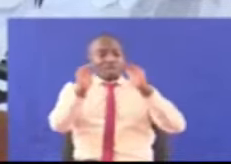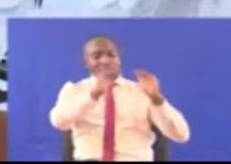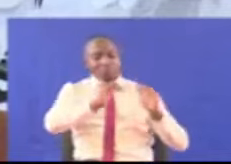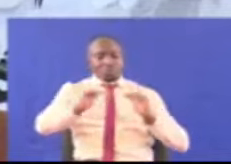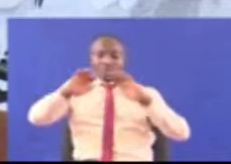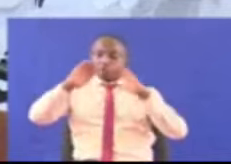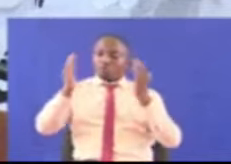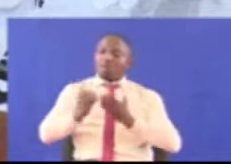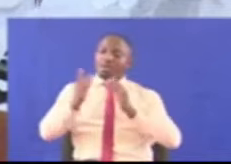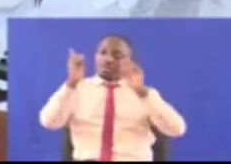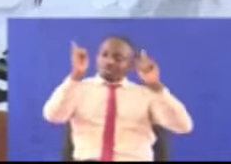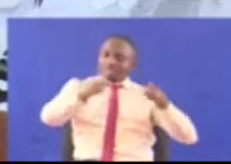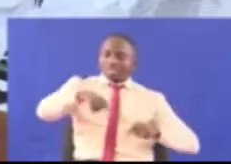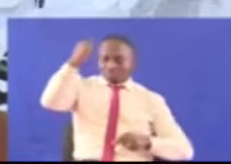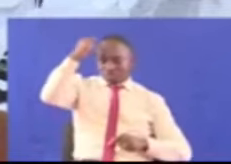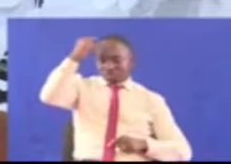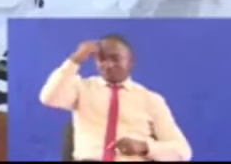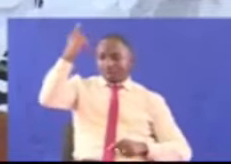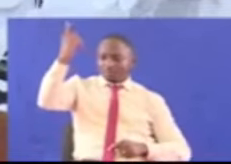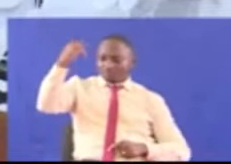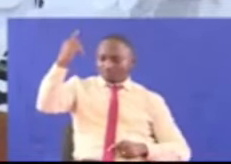Demokrasia duniani ipo kichwani.